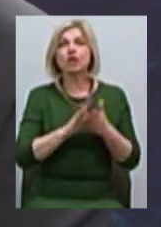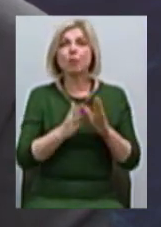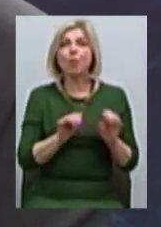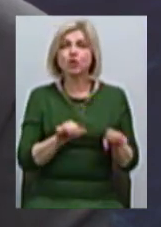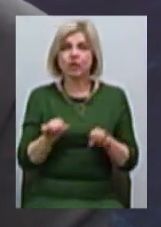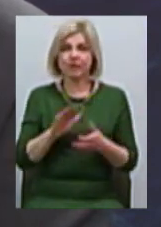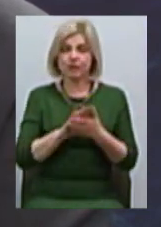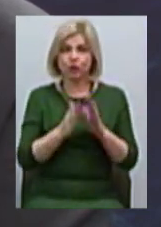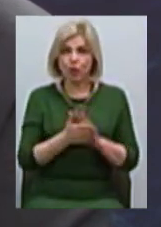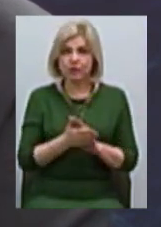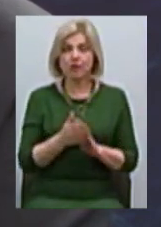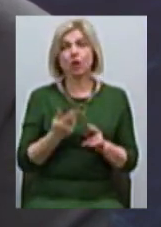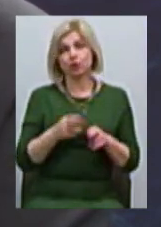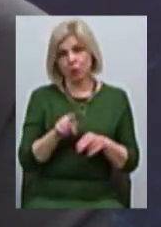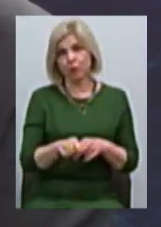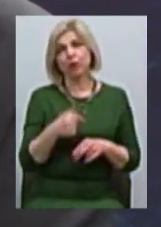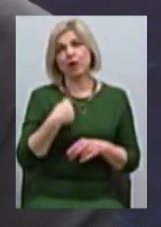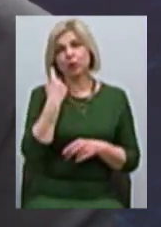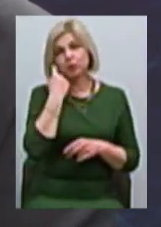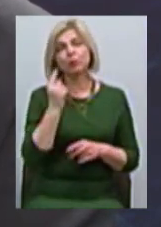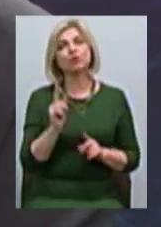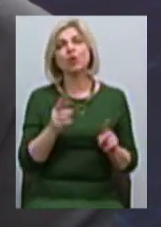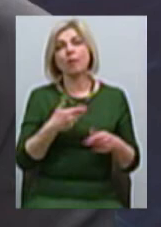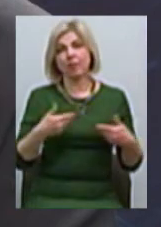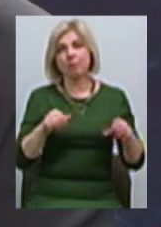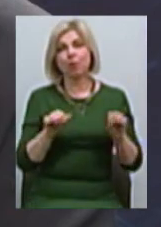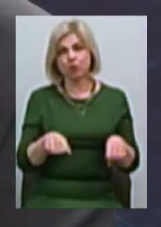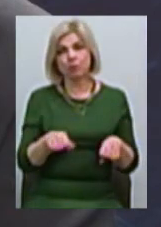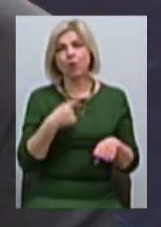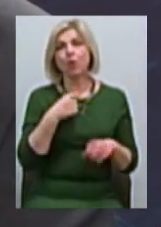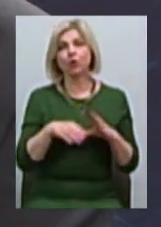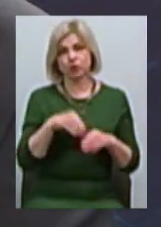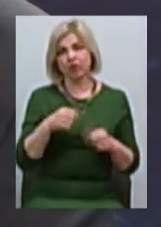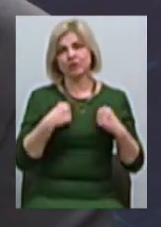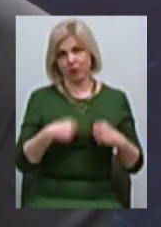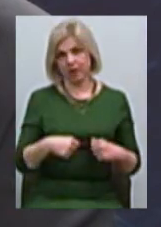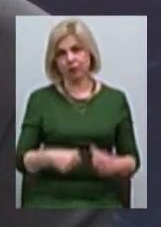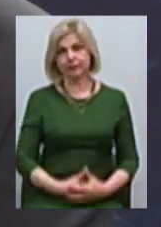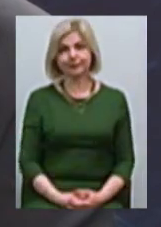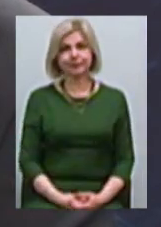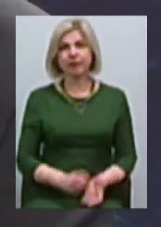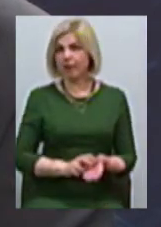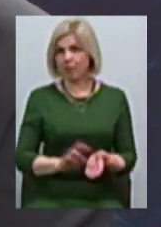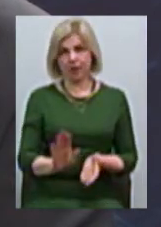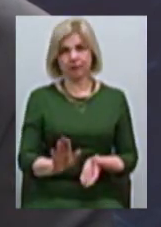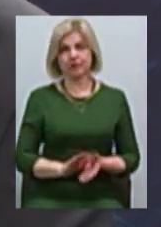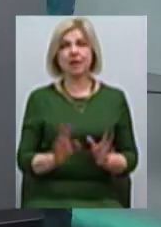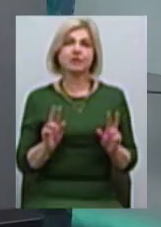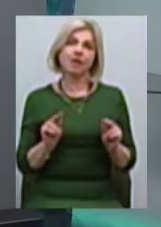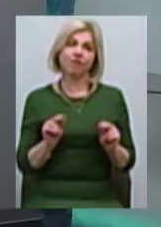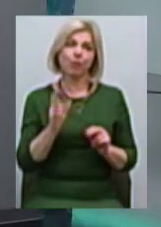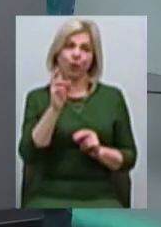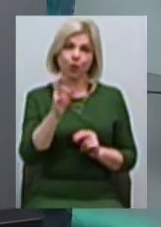можливих ситуацій. Тому я думаю, що ми можемо голосувати спокійно і не боятися. Слава Богу.